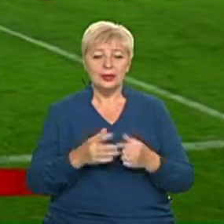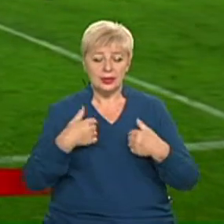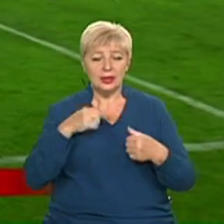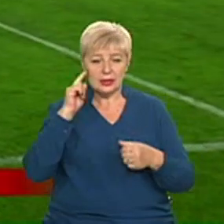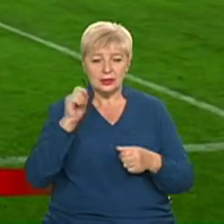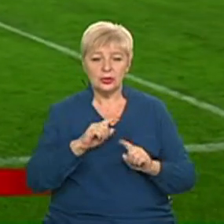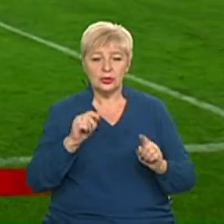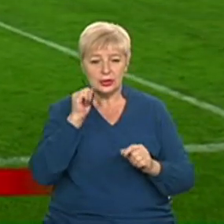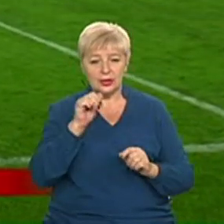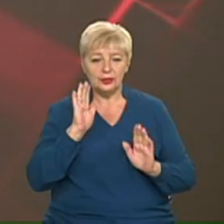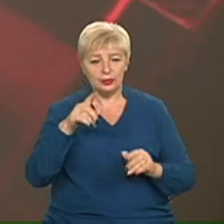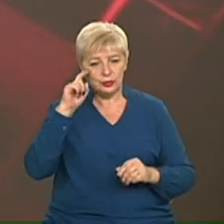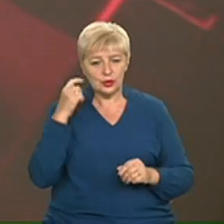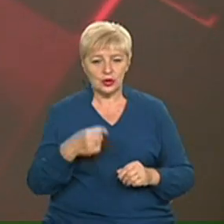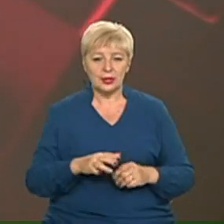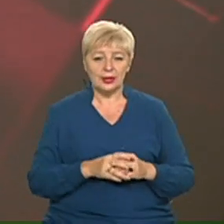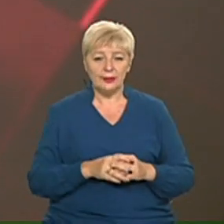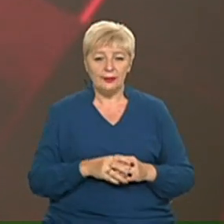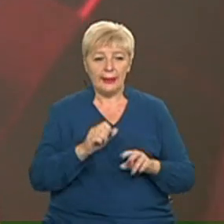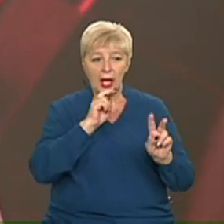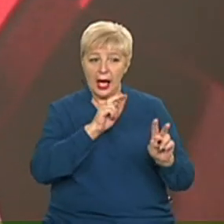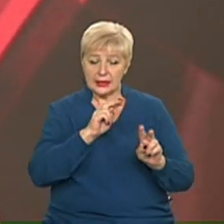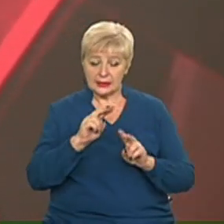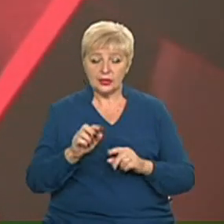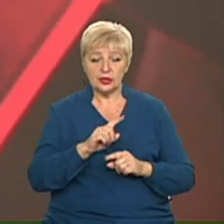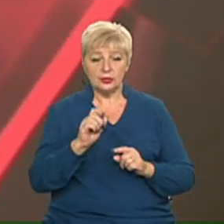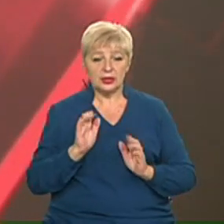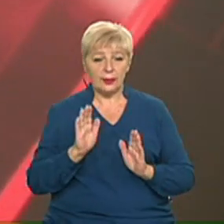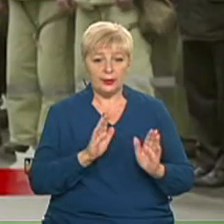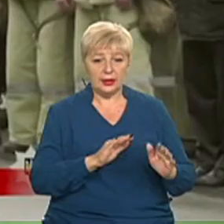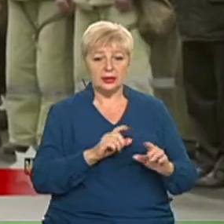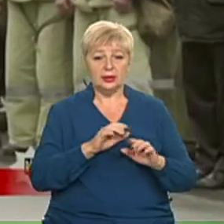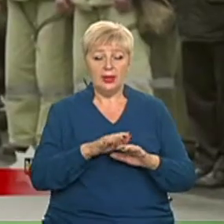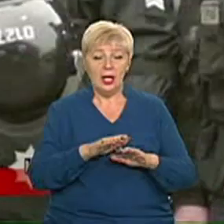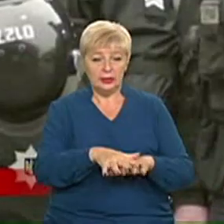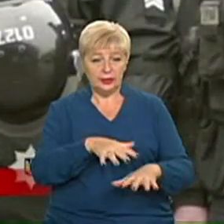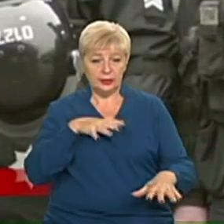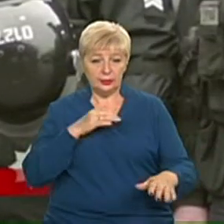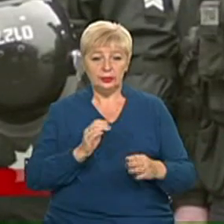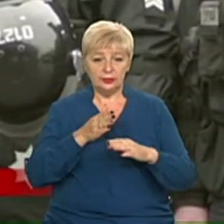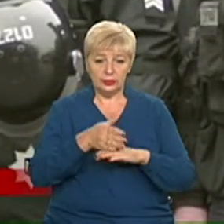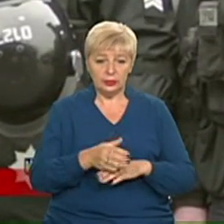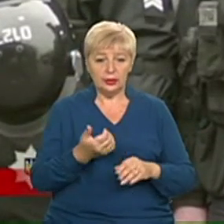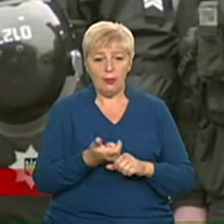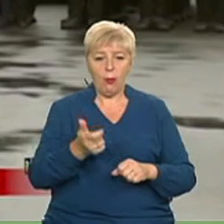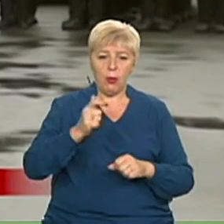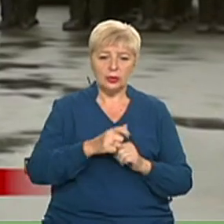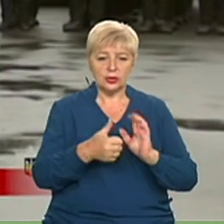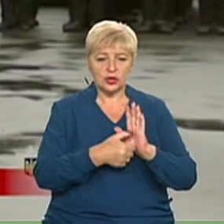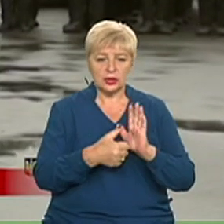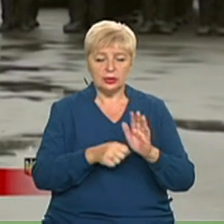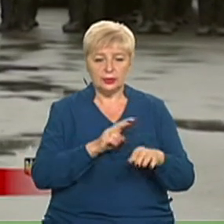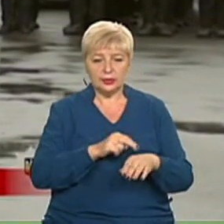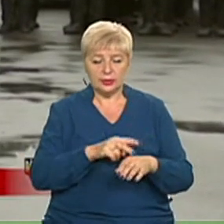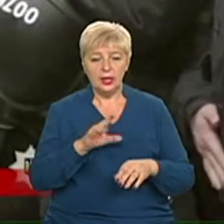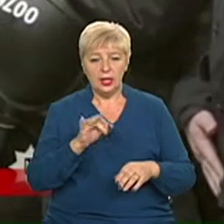что завтра будет жарко. А стежитимуть за порядком на трибунах та біля входів на стадіон понад 600 поліцейських